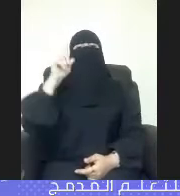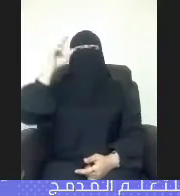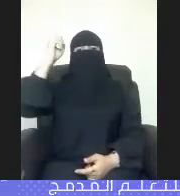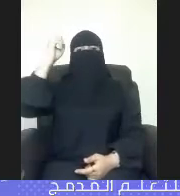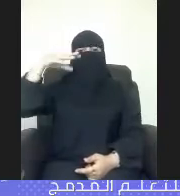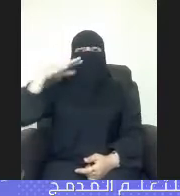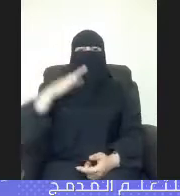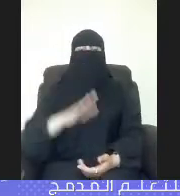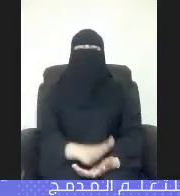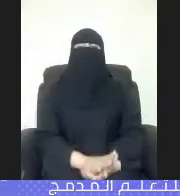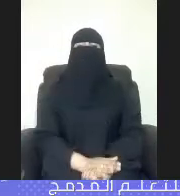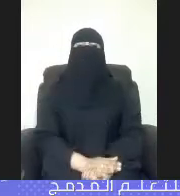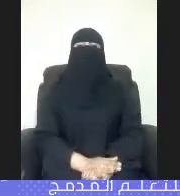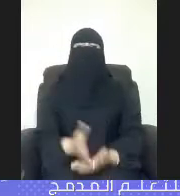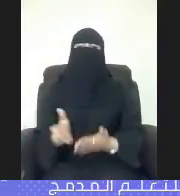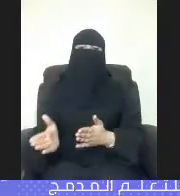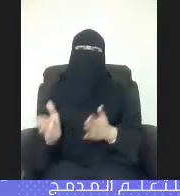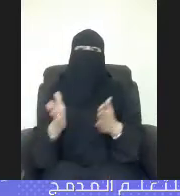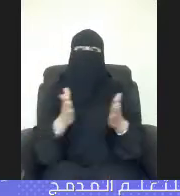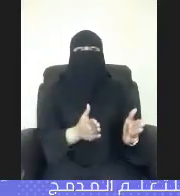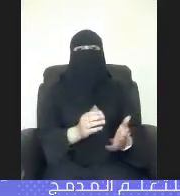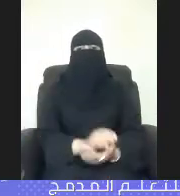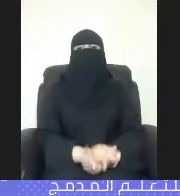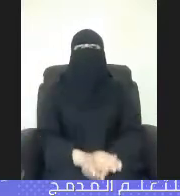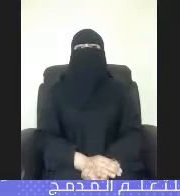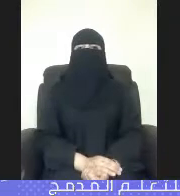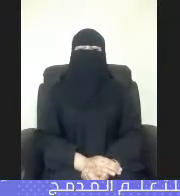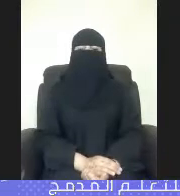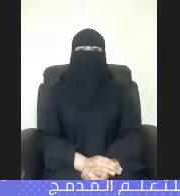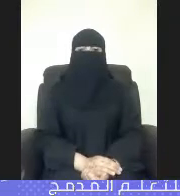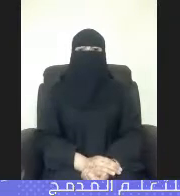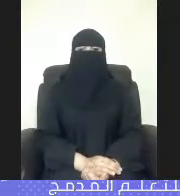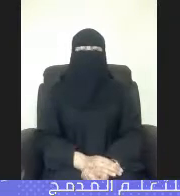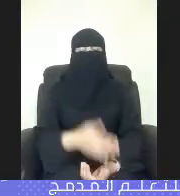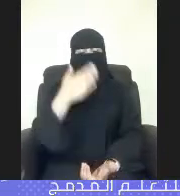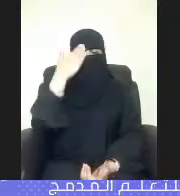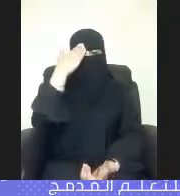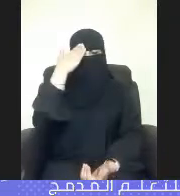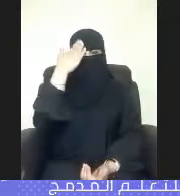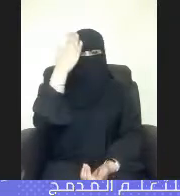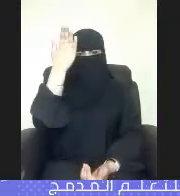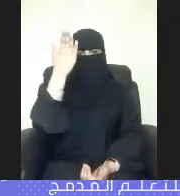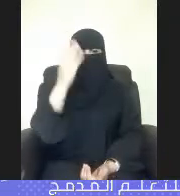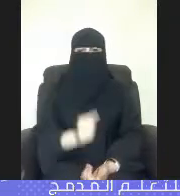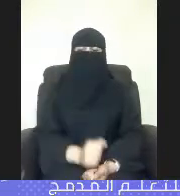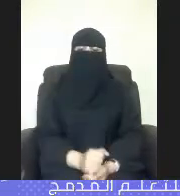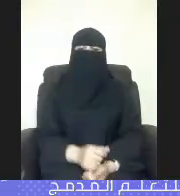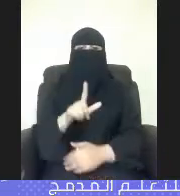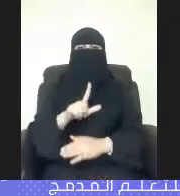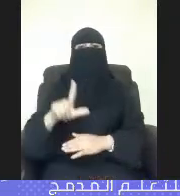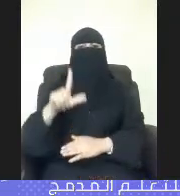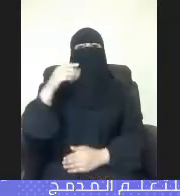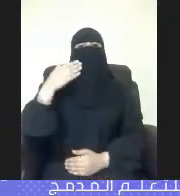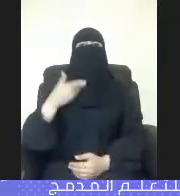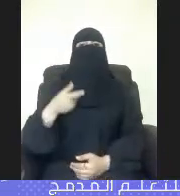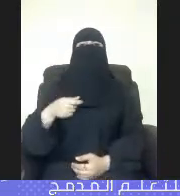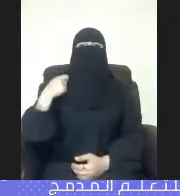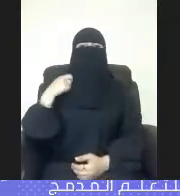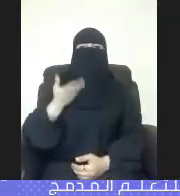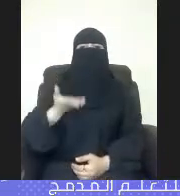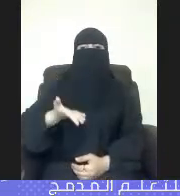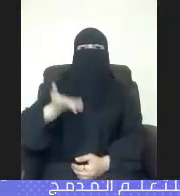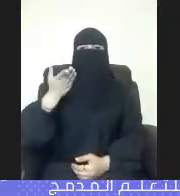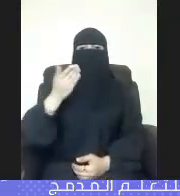وعليكم السلام ورحمة الله وبركاته. شكراً لسعادة عميد عمادة التعلم الإلكتروني الأستاذ